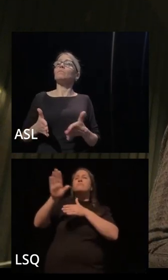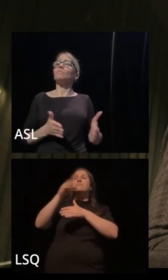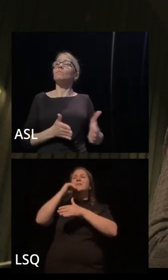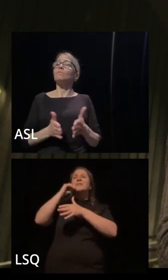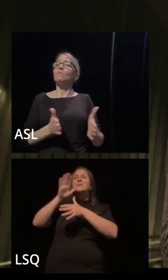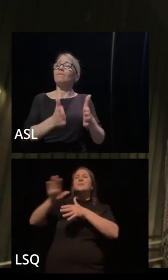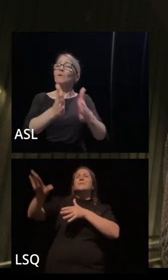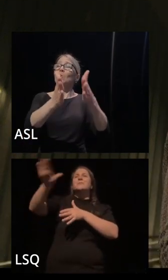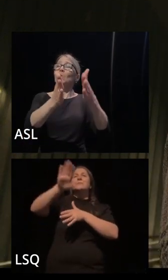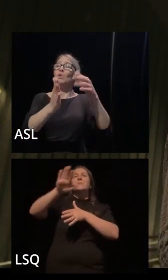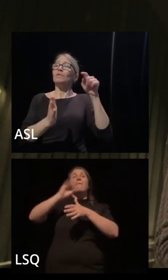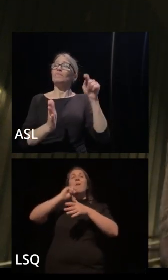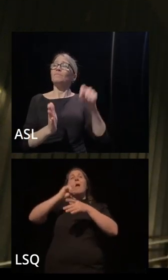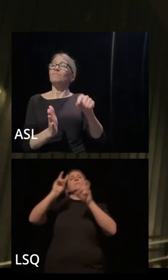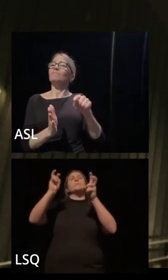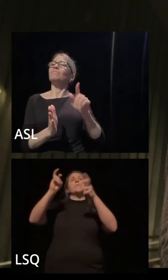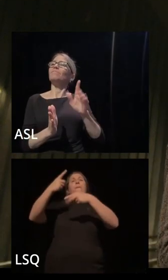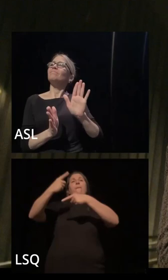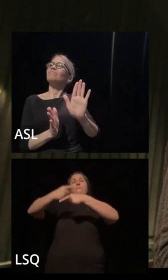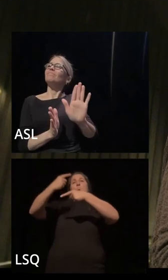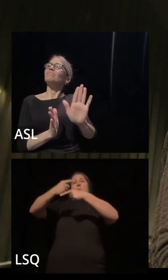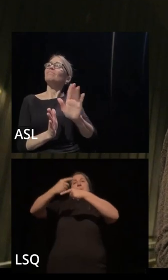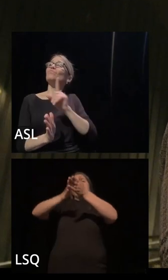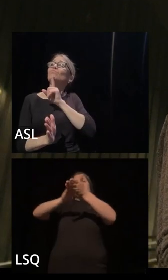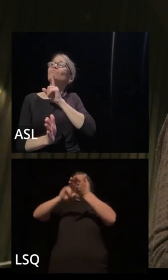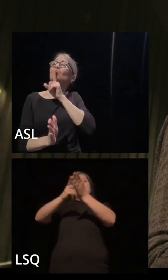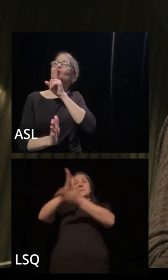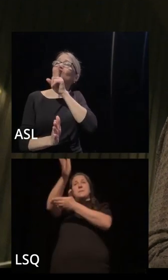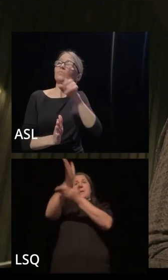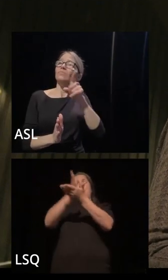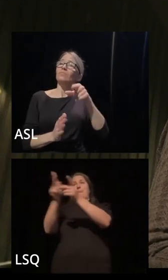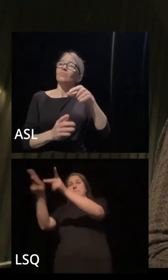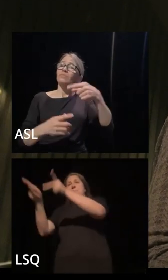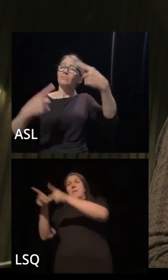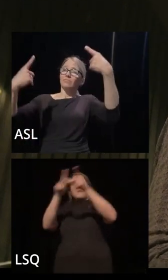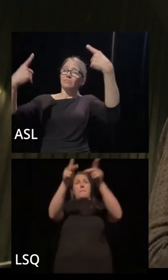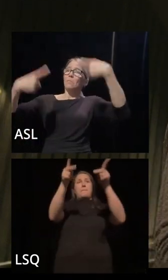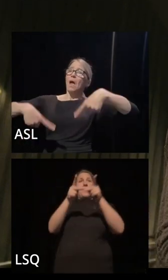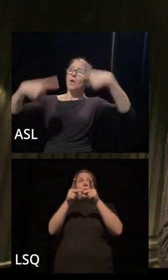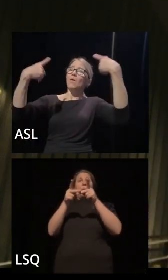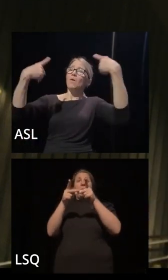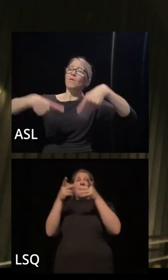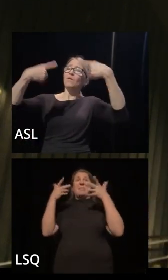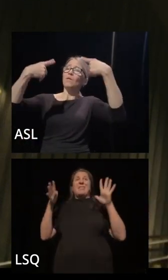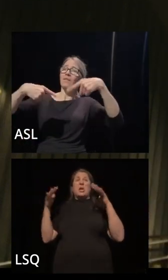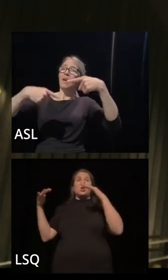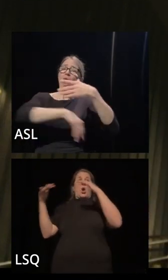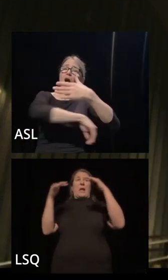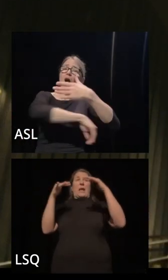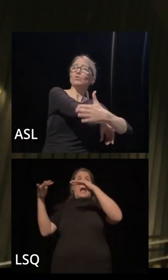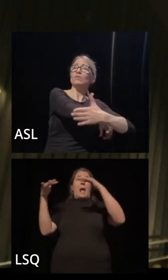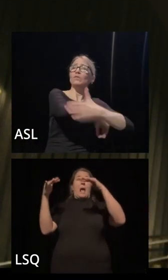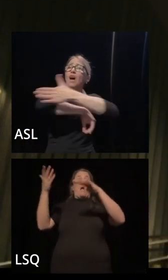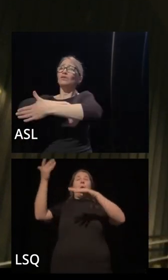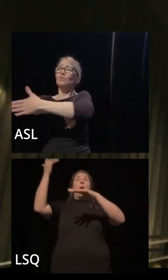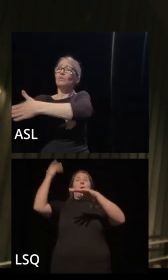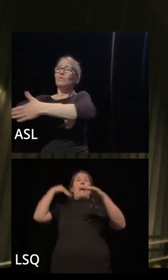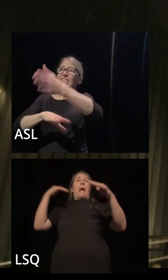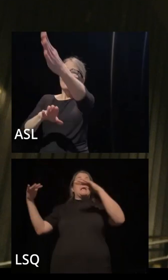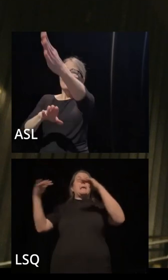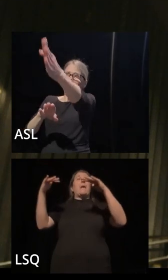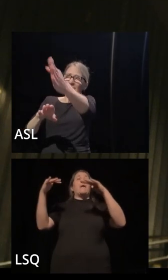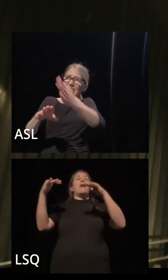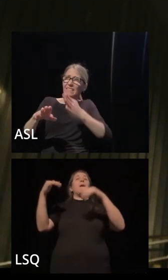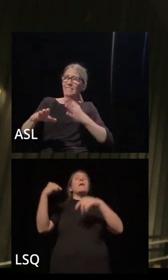particularité d'être un fleuve frontière, donc qui sépare deux pays qui se sont fait la guerre à un moment donné. Je trouvais très belle l'image